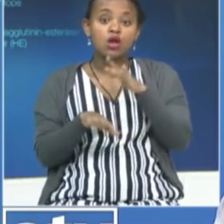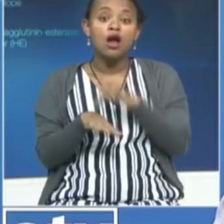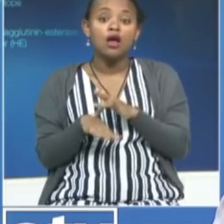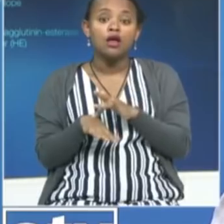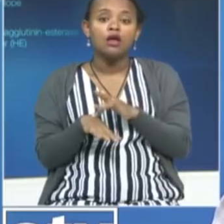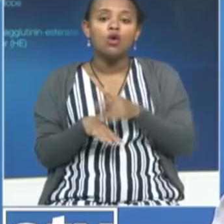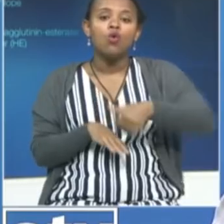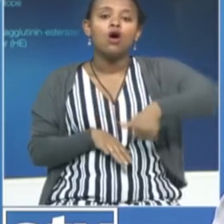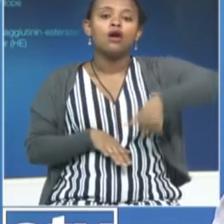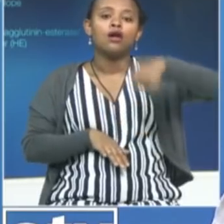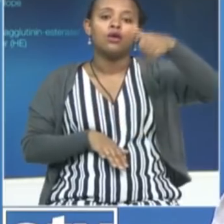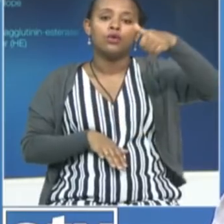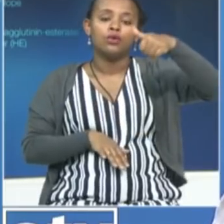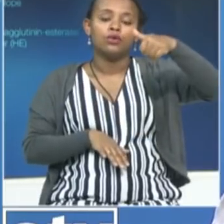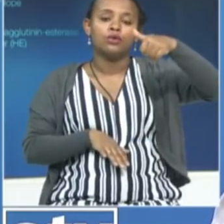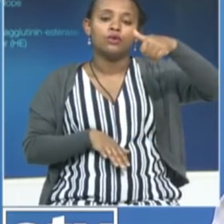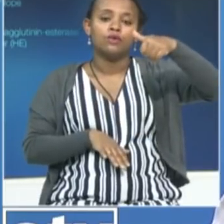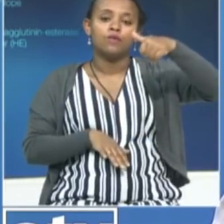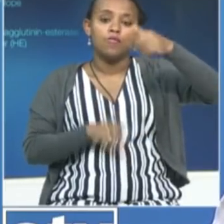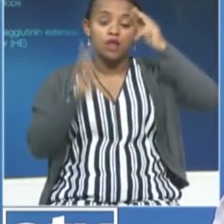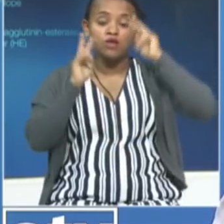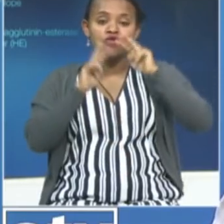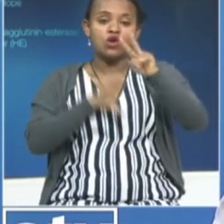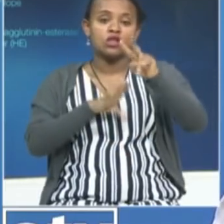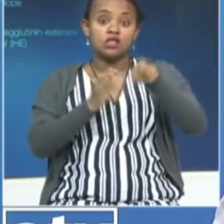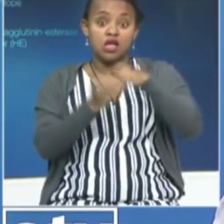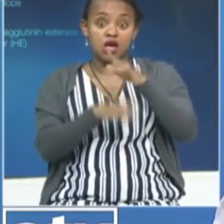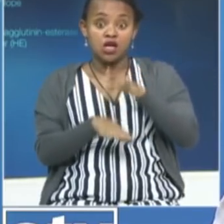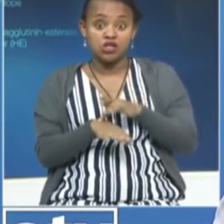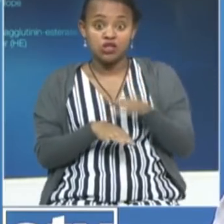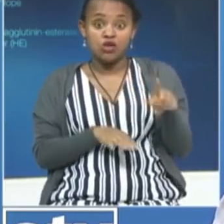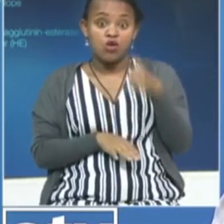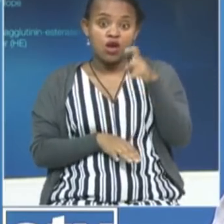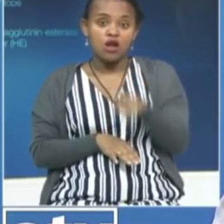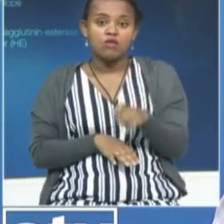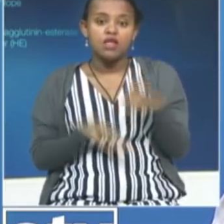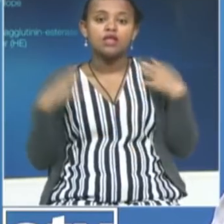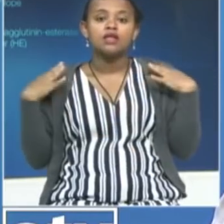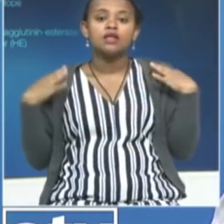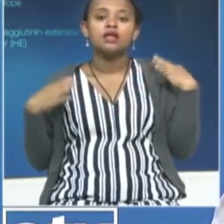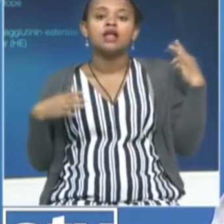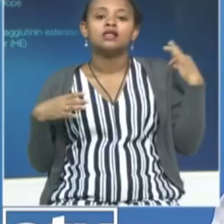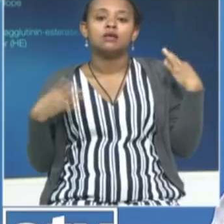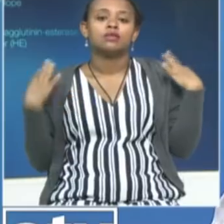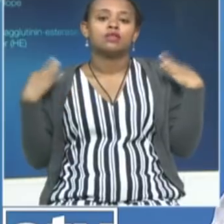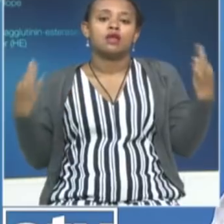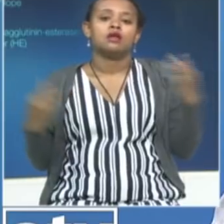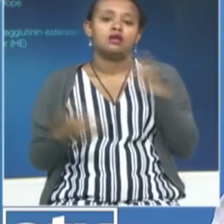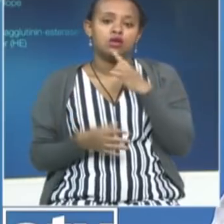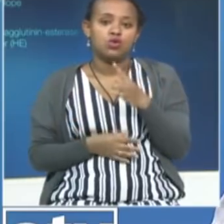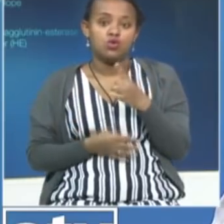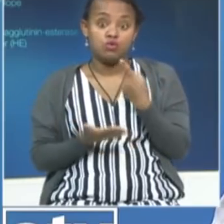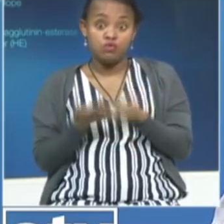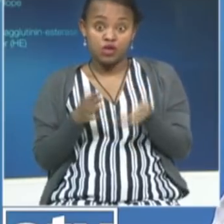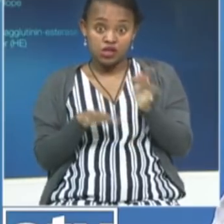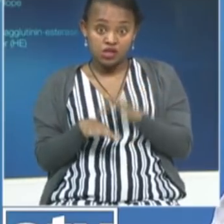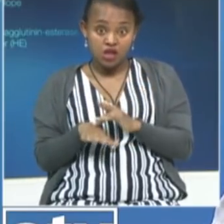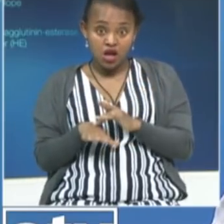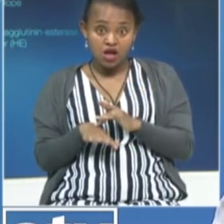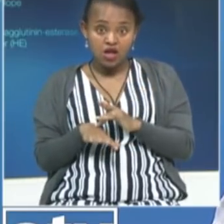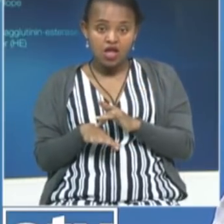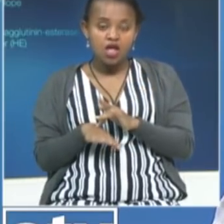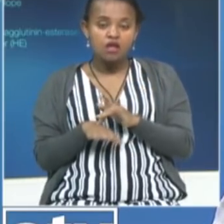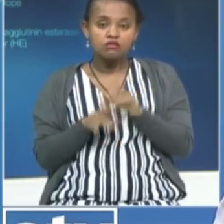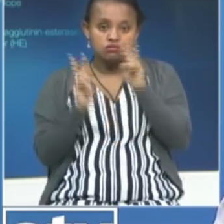እንደው ዋናው ፎከስ ኤሪያችን መሆን ያለበት ግለሰብ ጤንነቱ፣ በዚህ ላይ